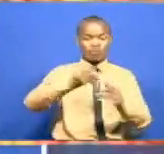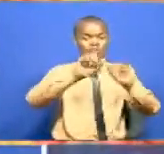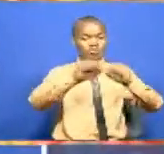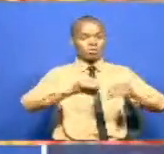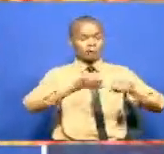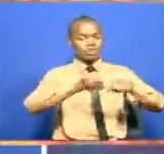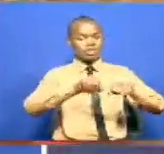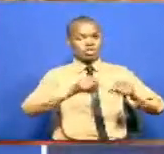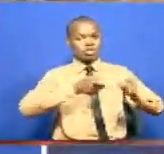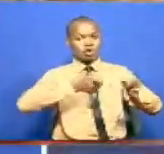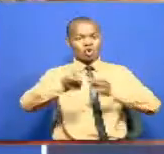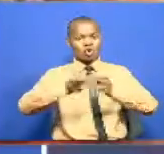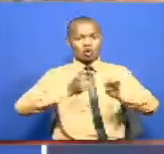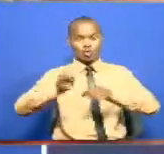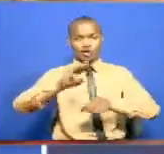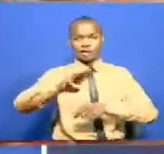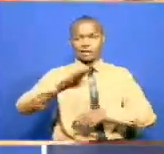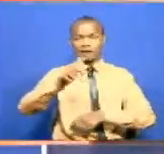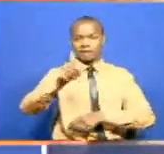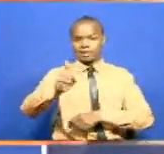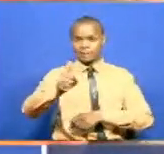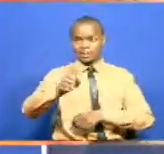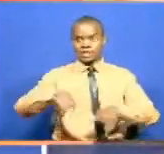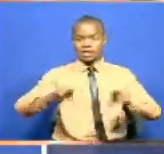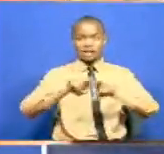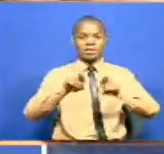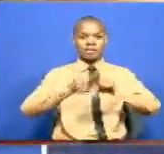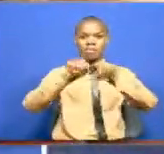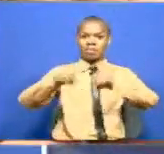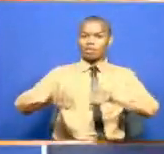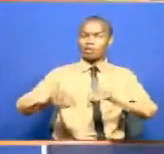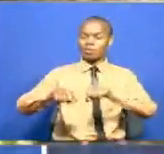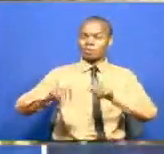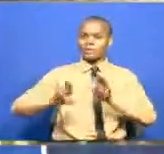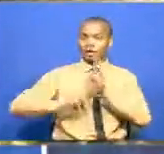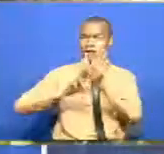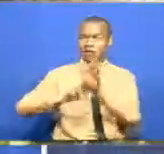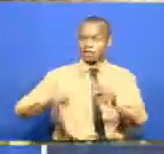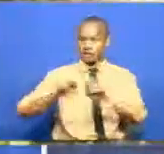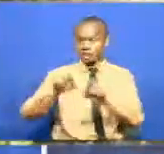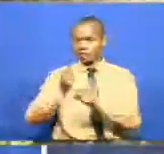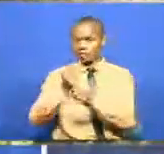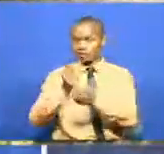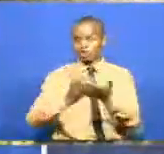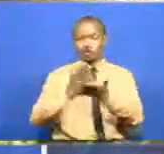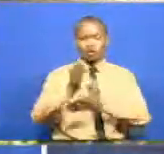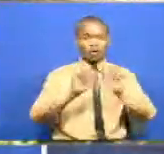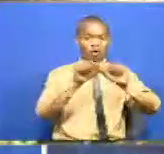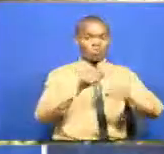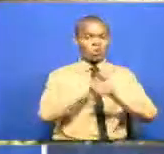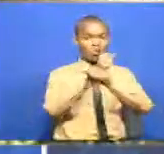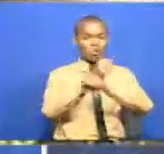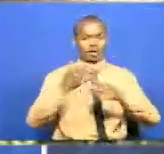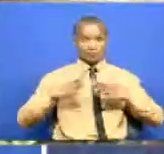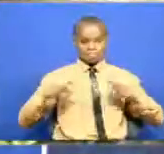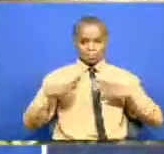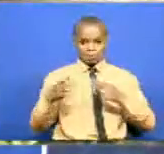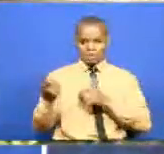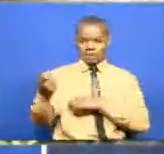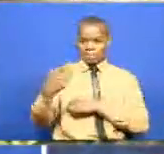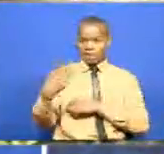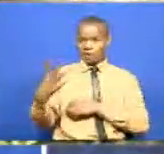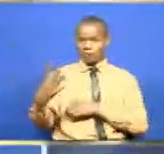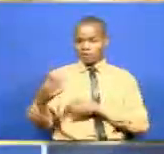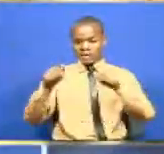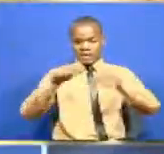usimamizi wa masoko ya mtaji wa hisa ili kuimarisha usimamizi wa wadau na kuhakikisha ulinzi wa wateja. Mnamo Aprili mwaka huu,